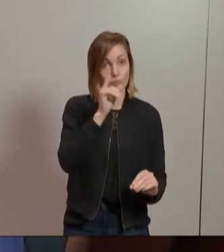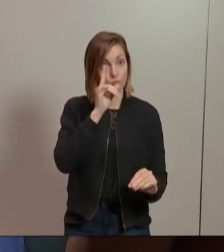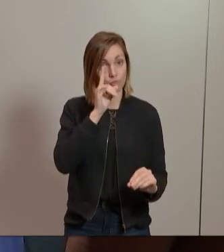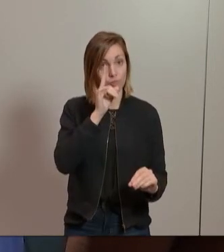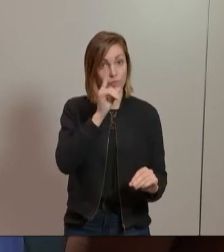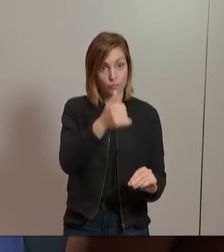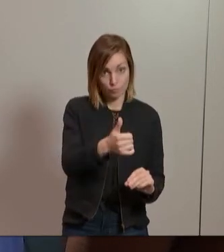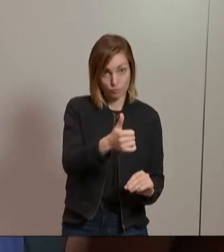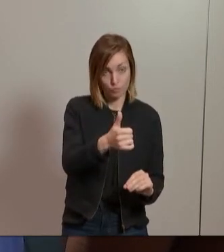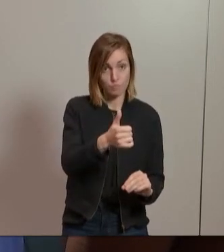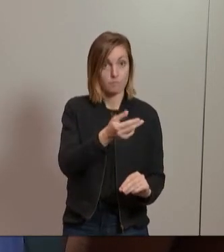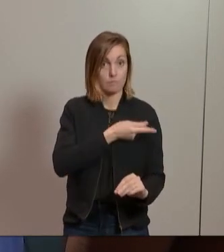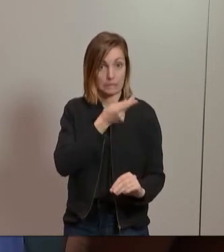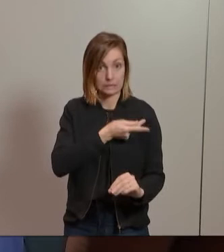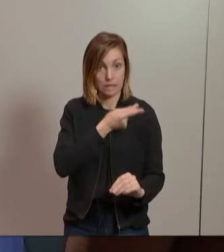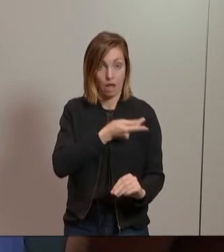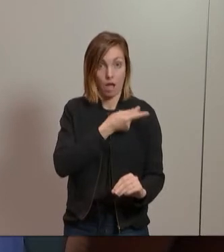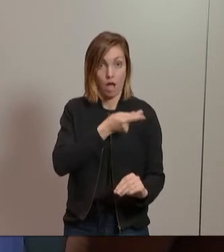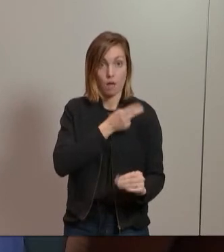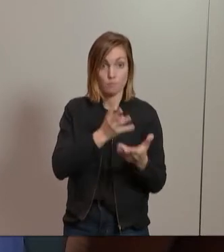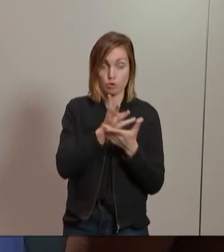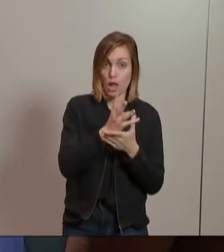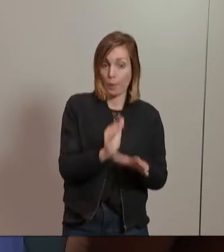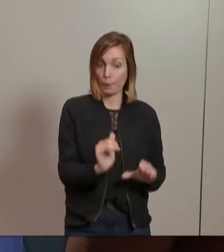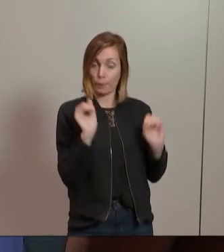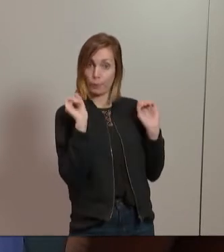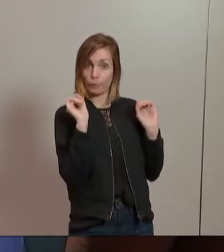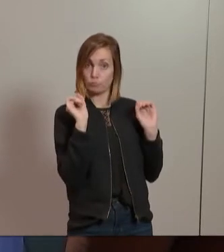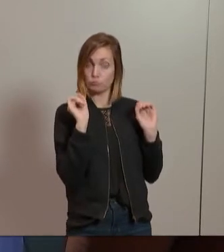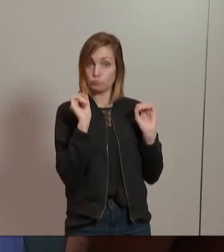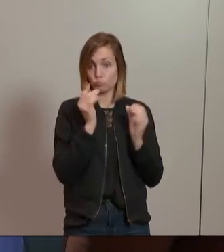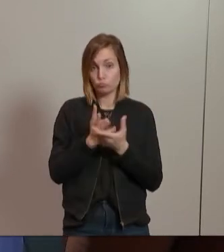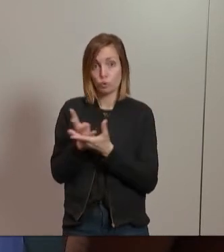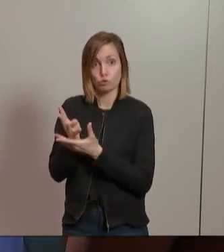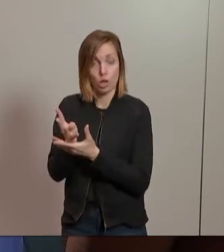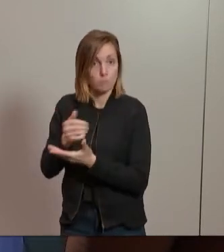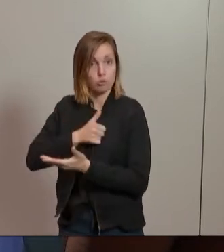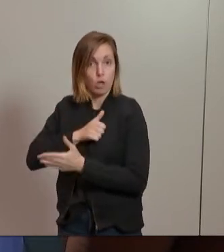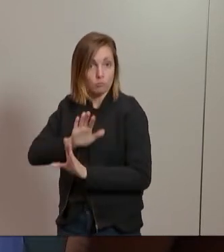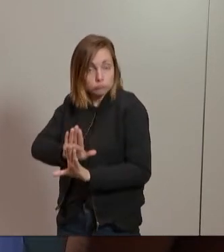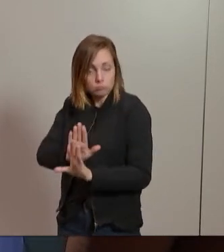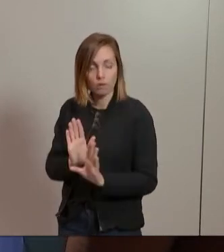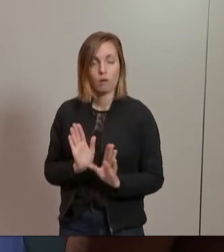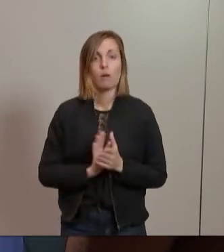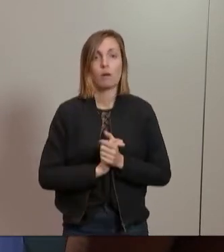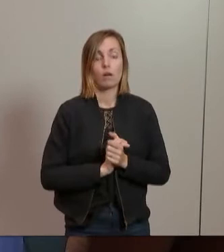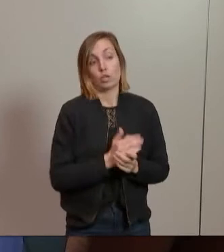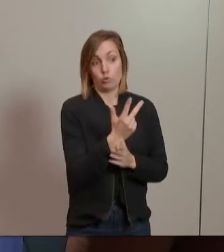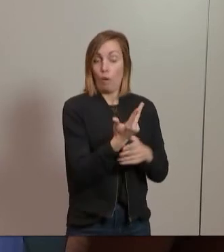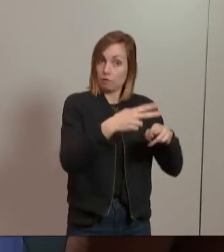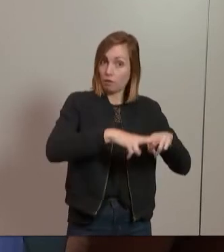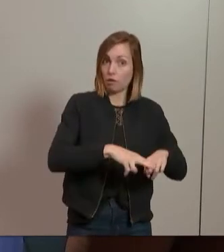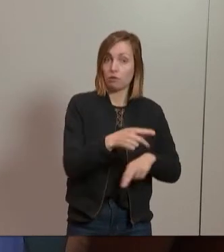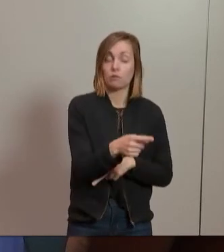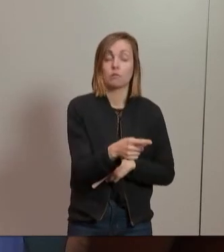Un de ces médecins a quitté le projet pour être sur un projet plus personnel. Et donc, les trois